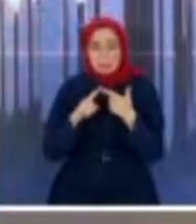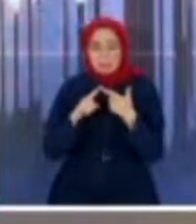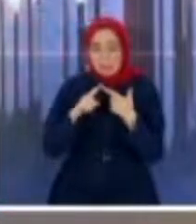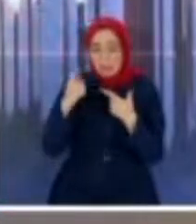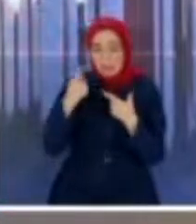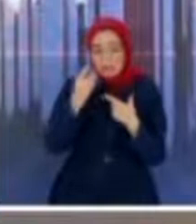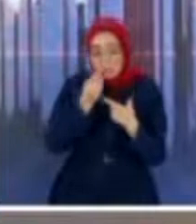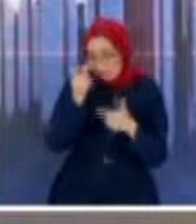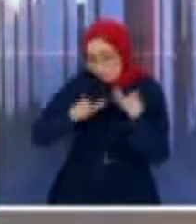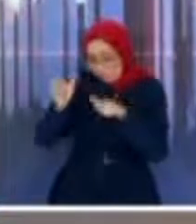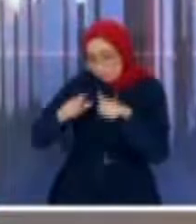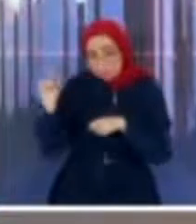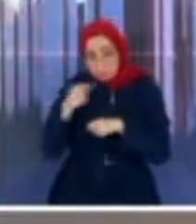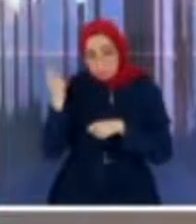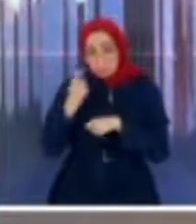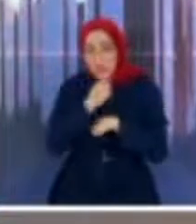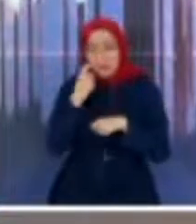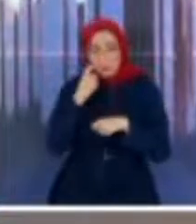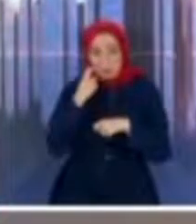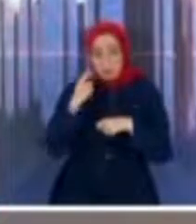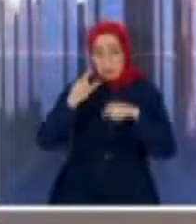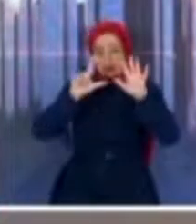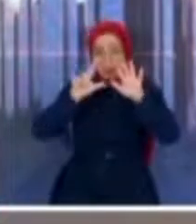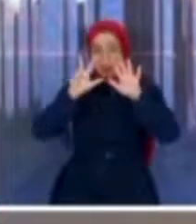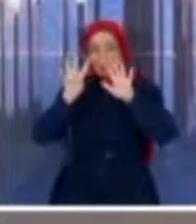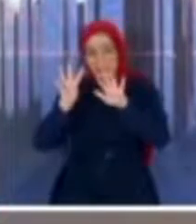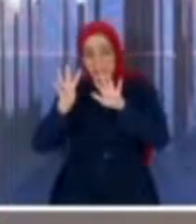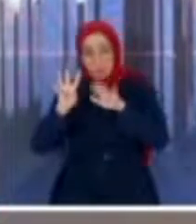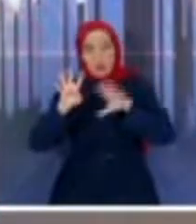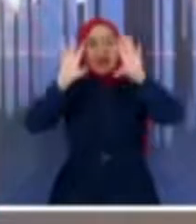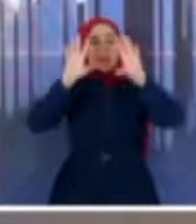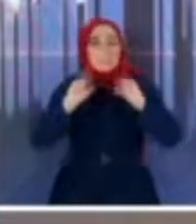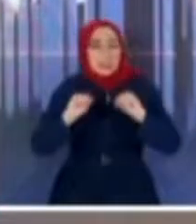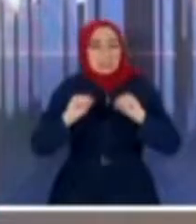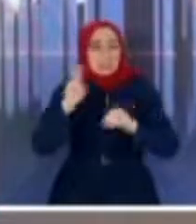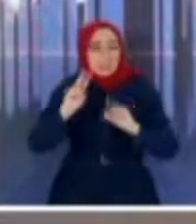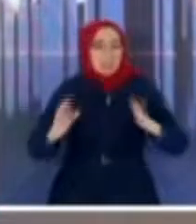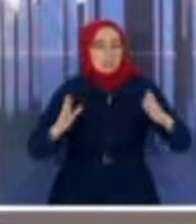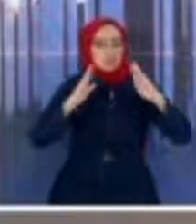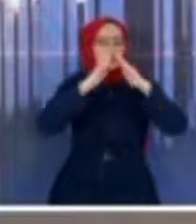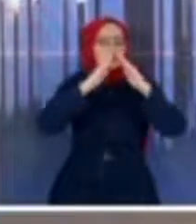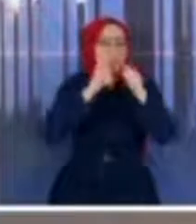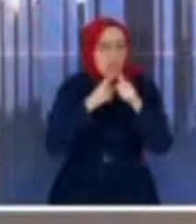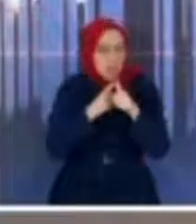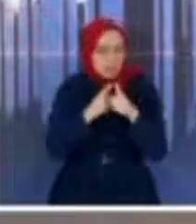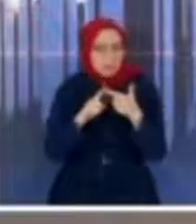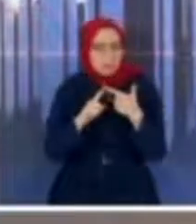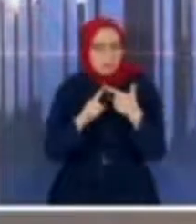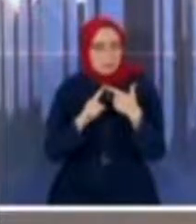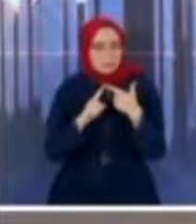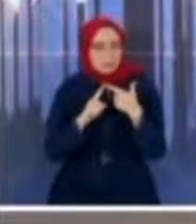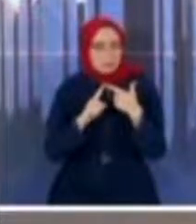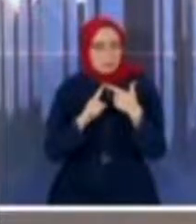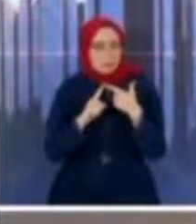العمريه المواليه. يقولوا هما خاطر طبيعه المنطقه ساعه جبليه، فما عندهم اعداديات موجوده